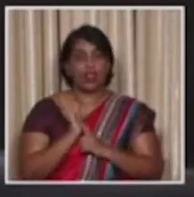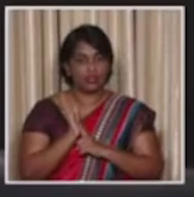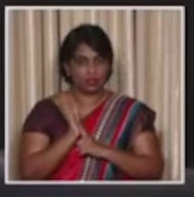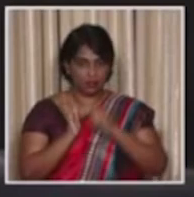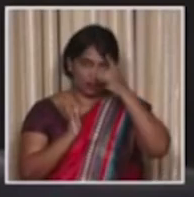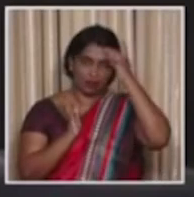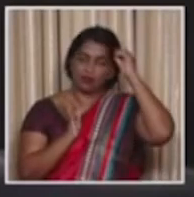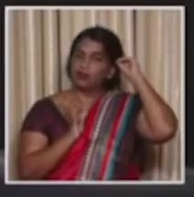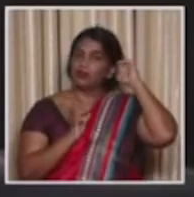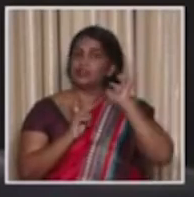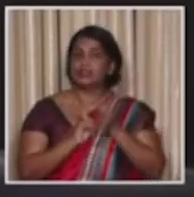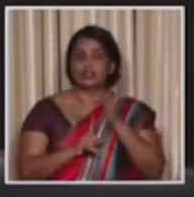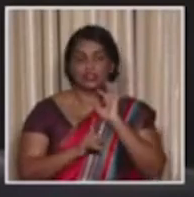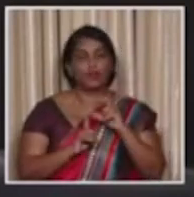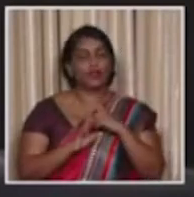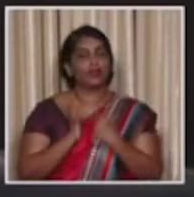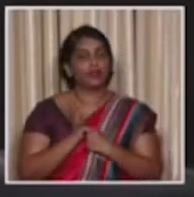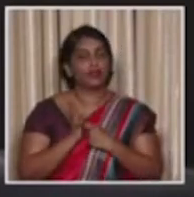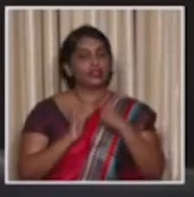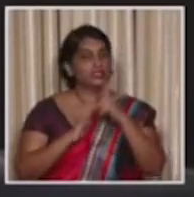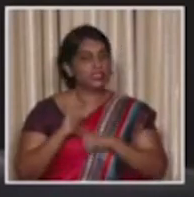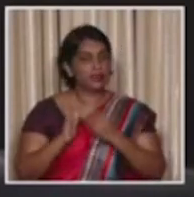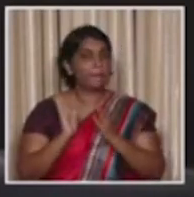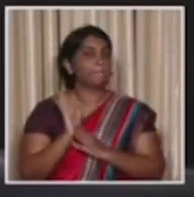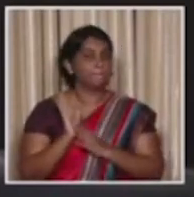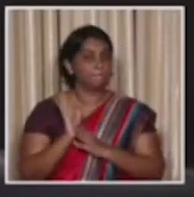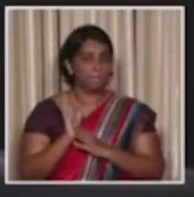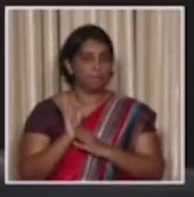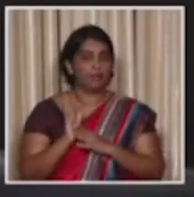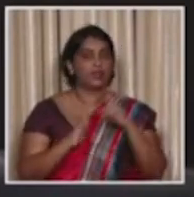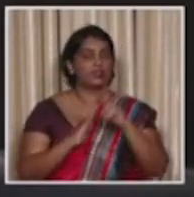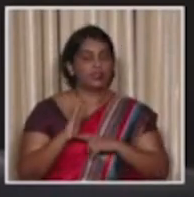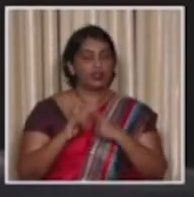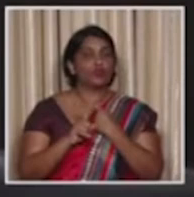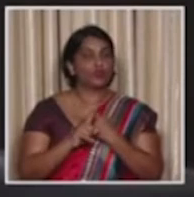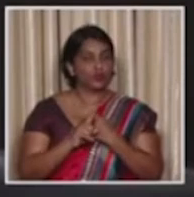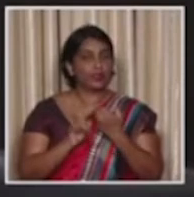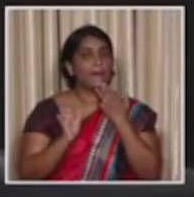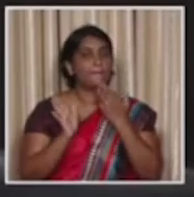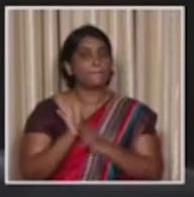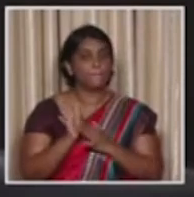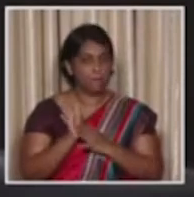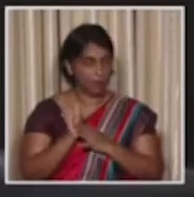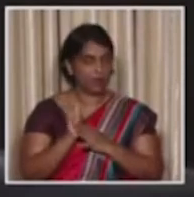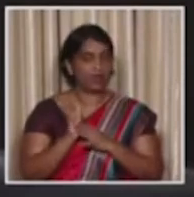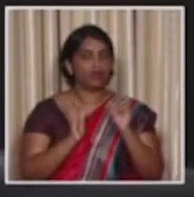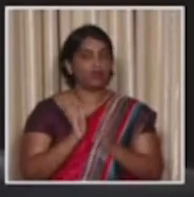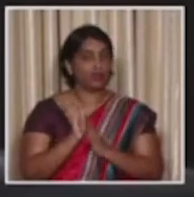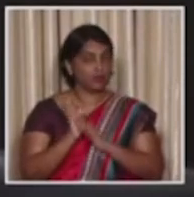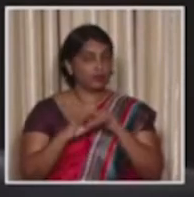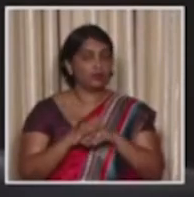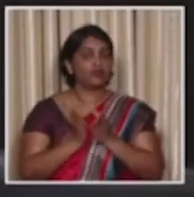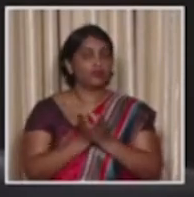ගුණරුවන් සභාපති, ආචාර්ය DS ජයවීර සමාජික, ජානක කුරුකුරු සූරිය සමාජික කමිටු හමුවේ